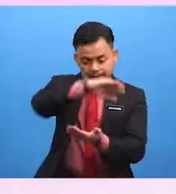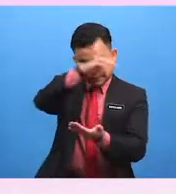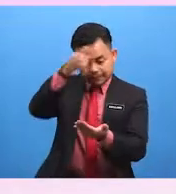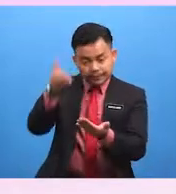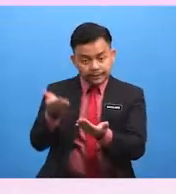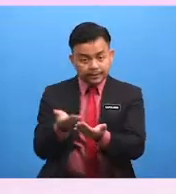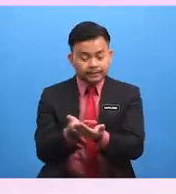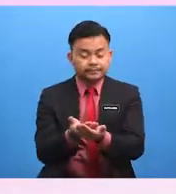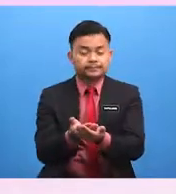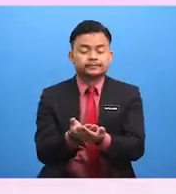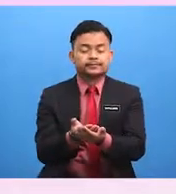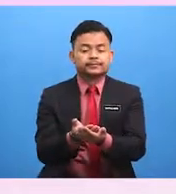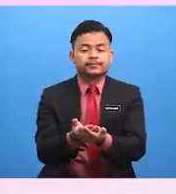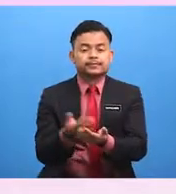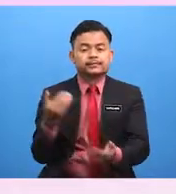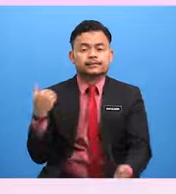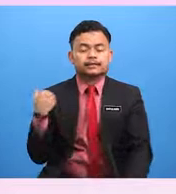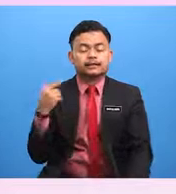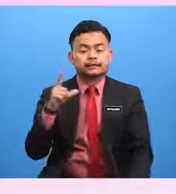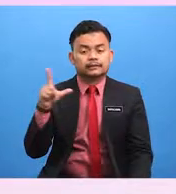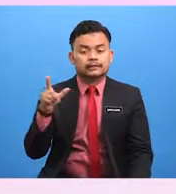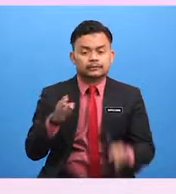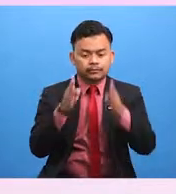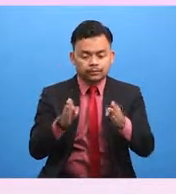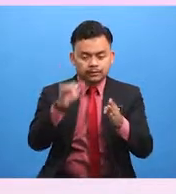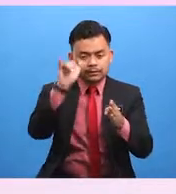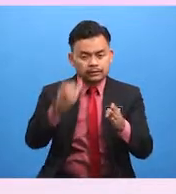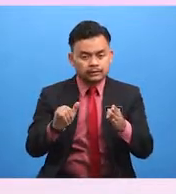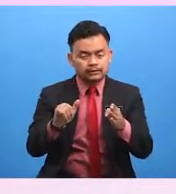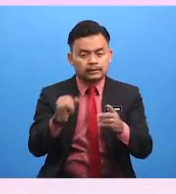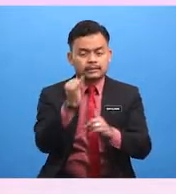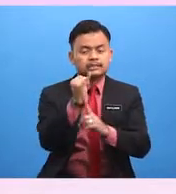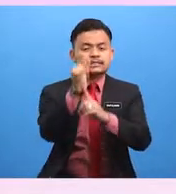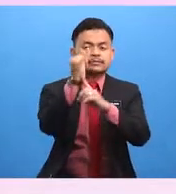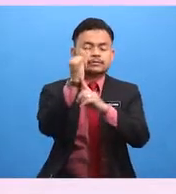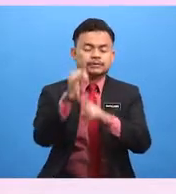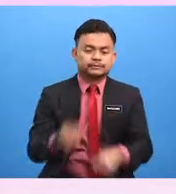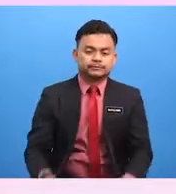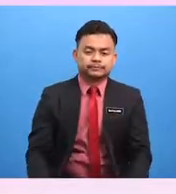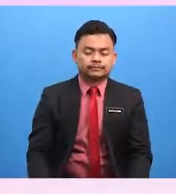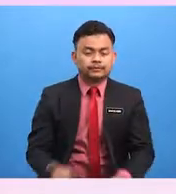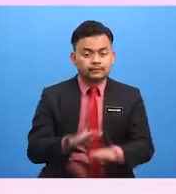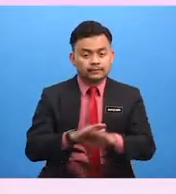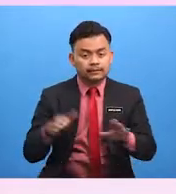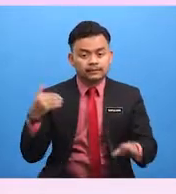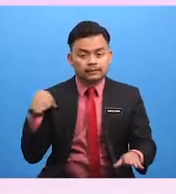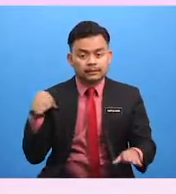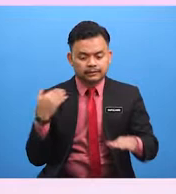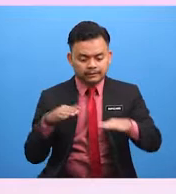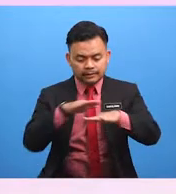Sfera merupakan sebuah bongkah yang istimewa dan unik. Ia tidak mempunyai